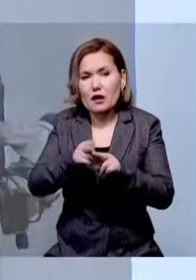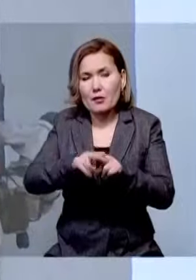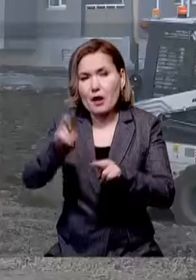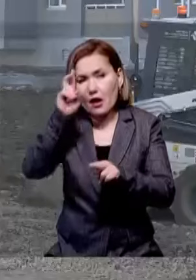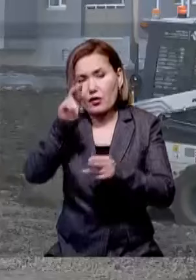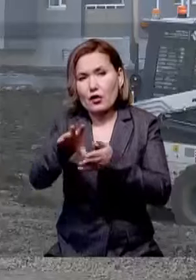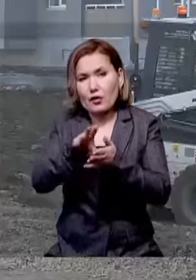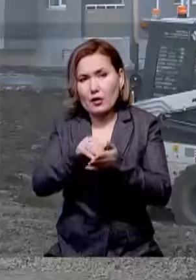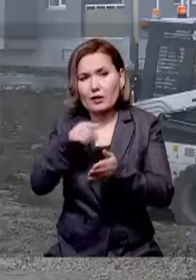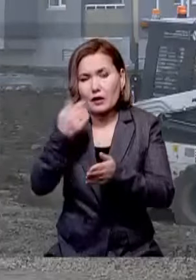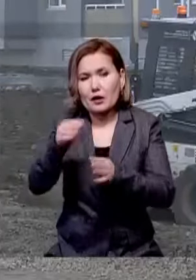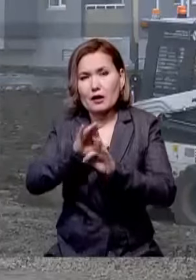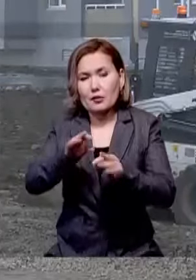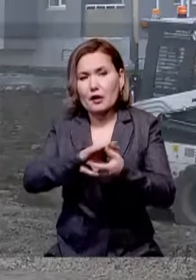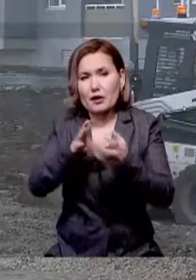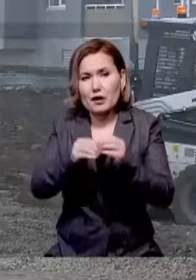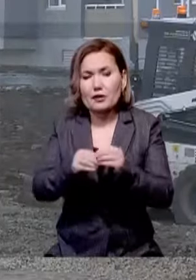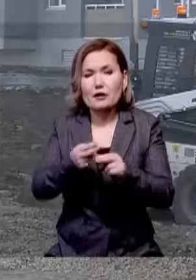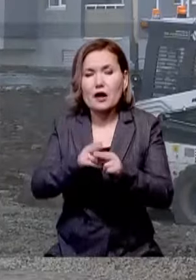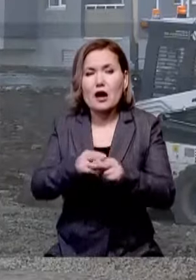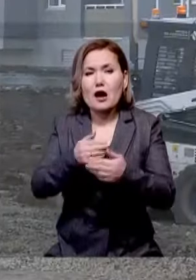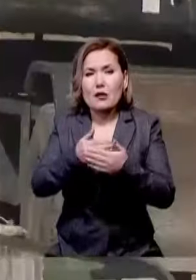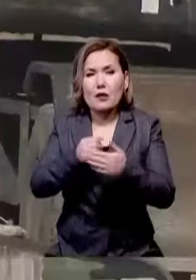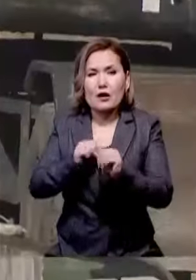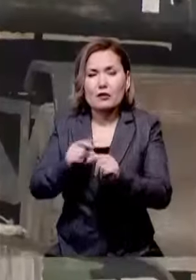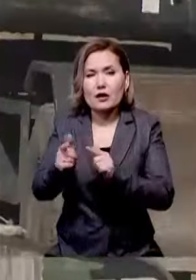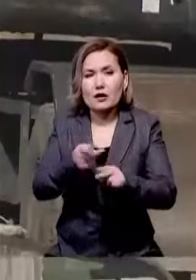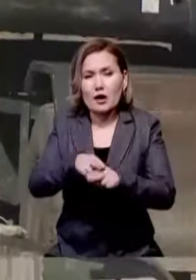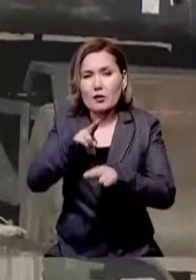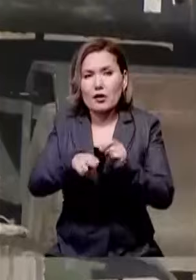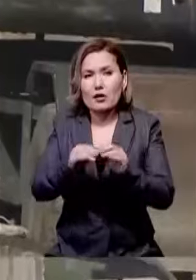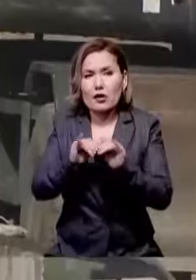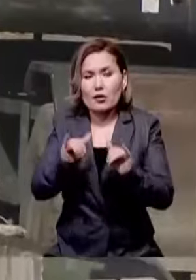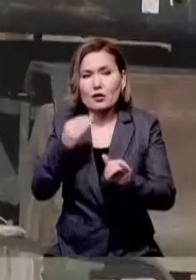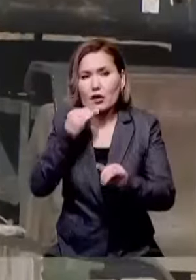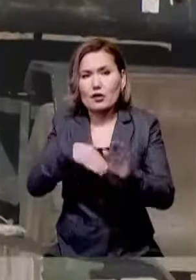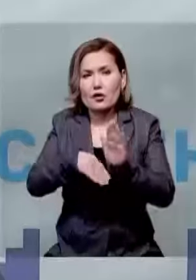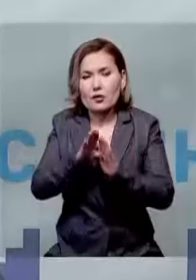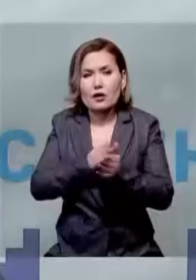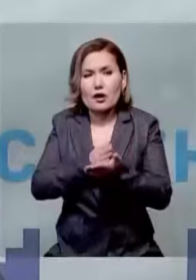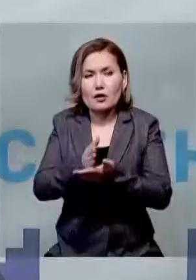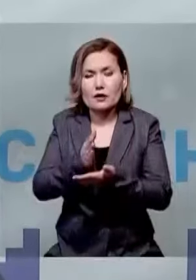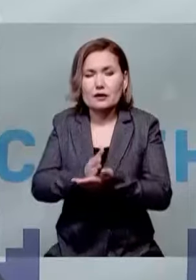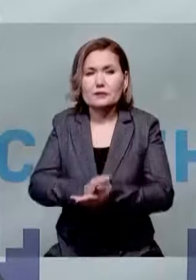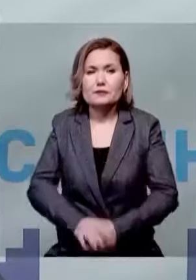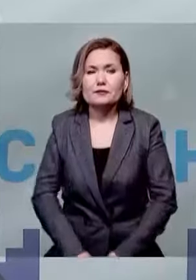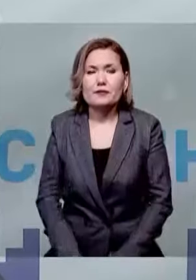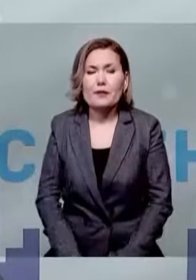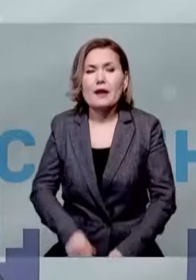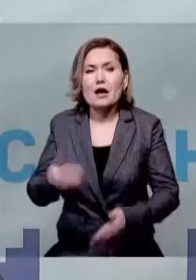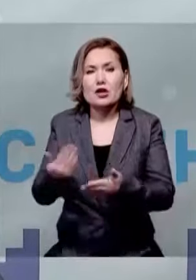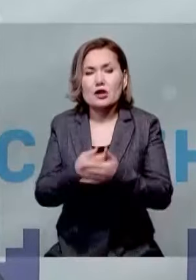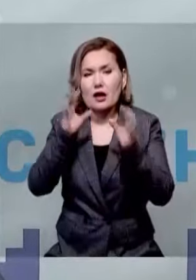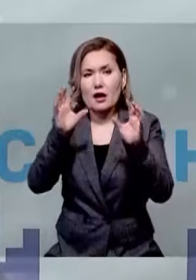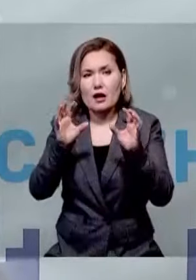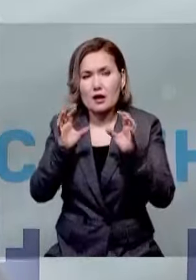тәжірибесін ескердік деп отыр. Құжат негізінен апаттардың алдын алу мен құрылыс саласын жақсартуға бағытталған. Жаңа